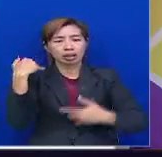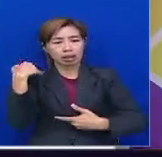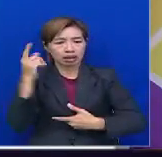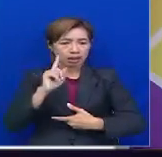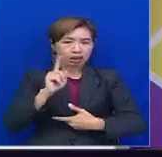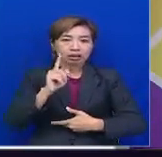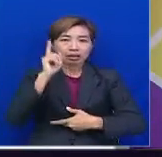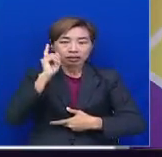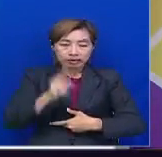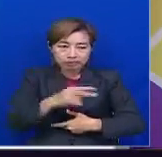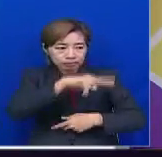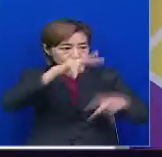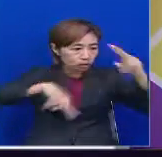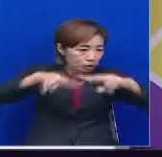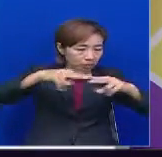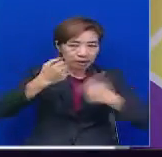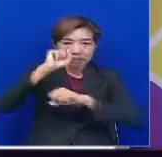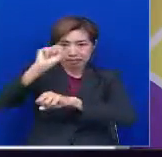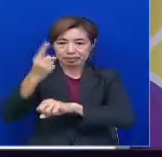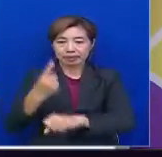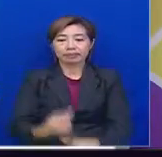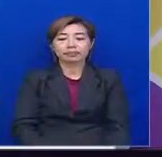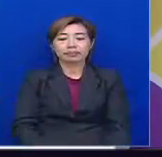บัญชีรายชื่อชุดใหม่มาติดครับขณะ